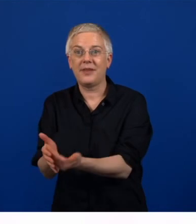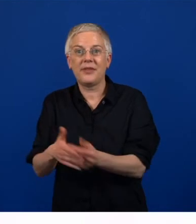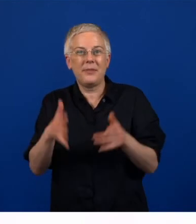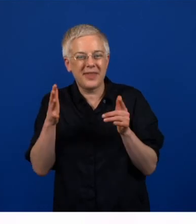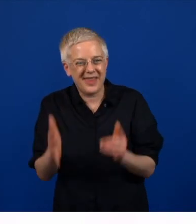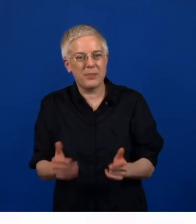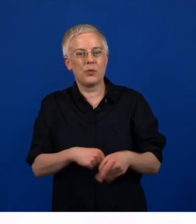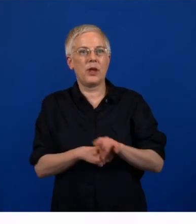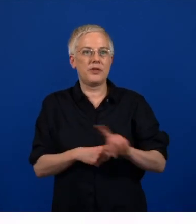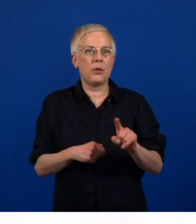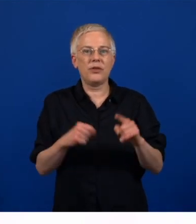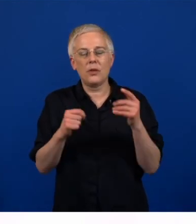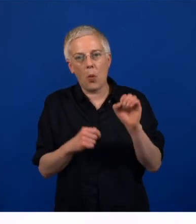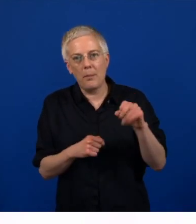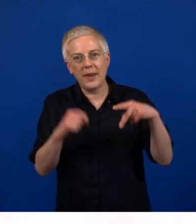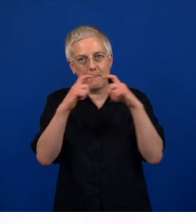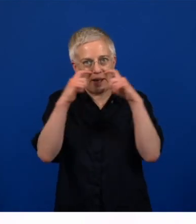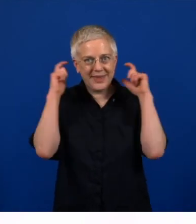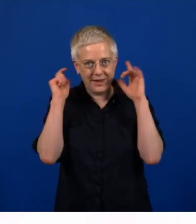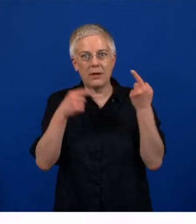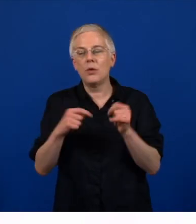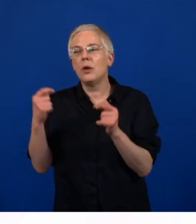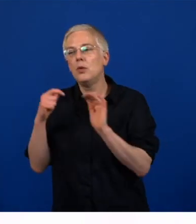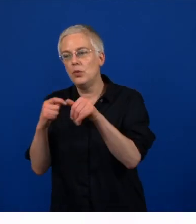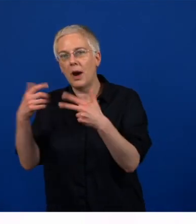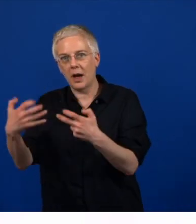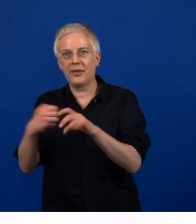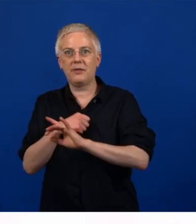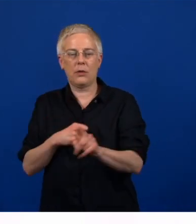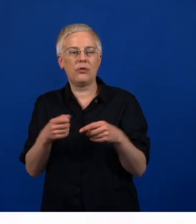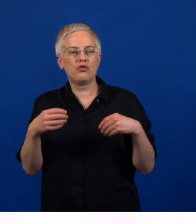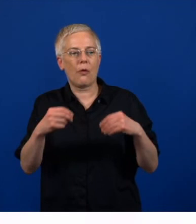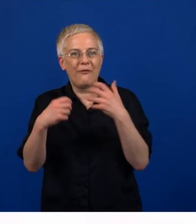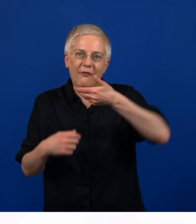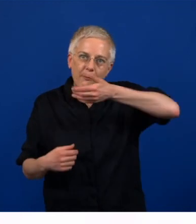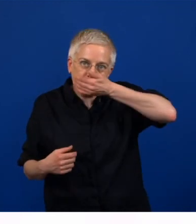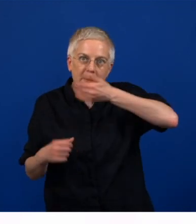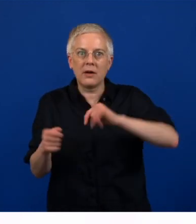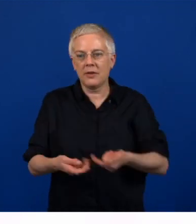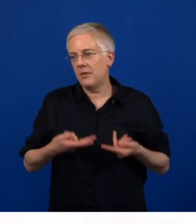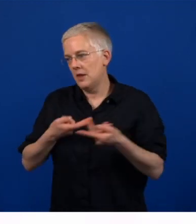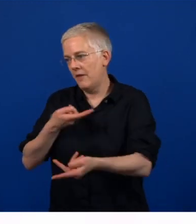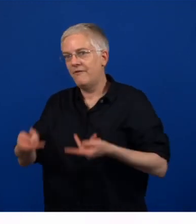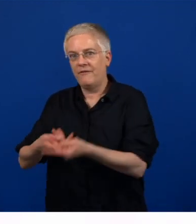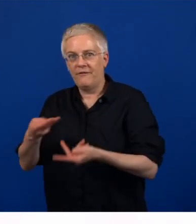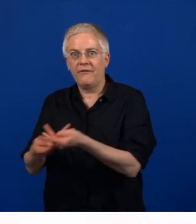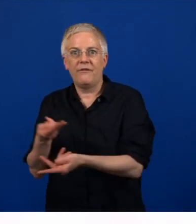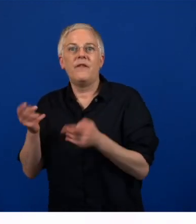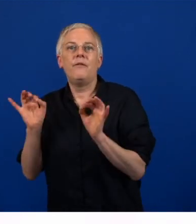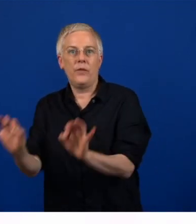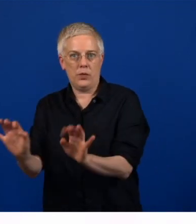700.000 OP-Masken und über 80.000 Stoffmasken an die Pflegeheime ausgegeben, auch an